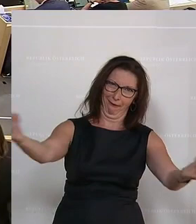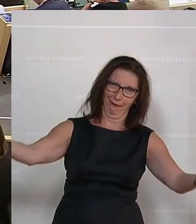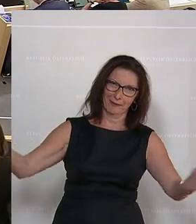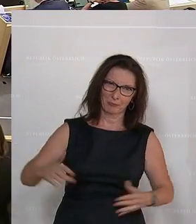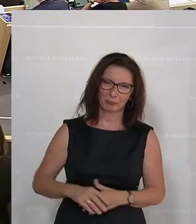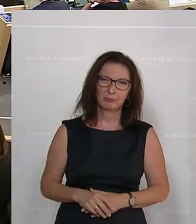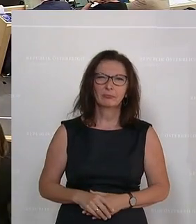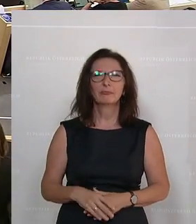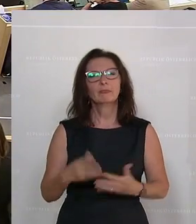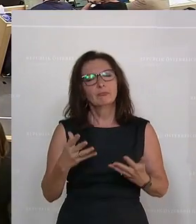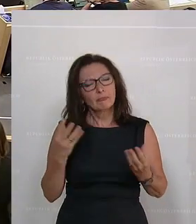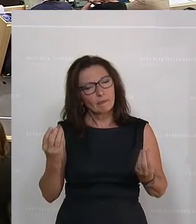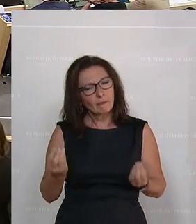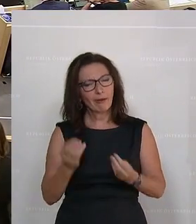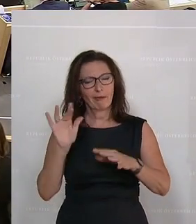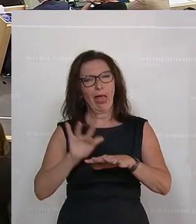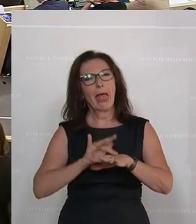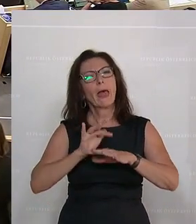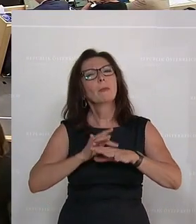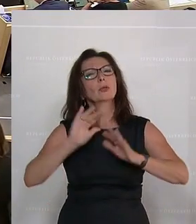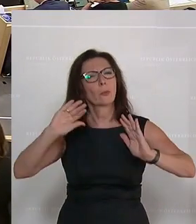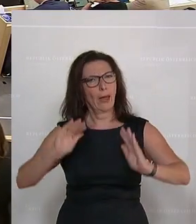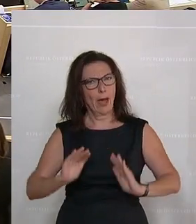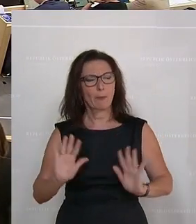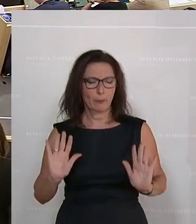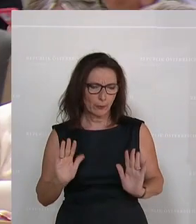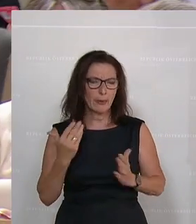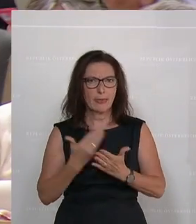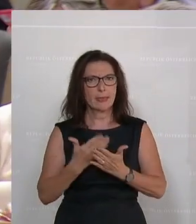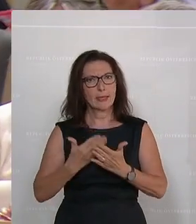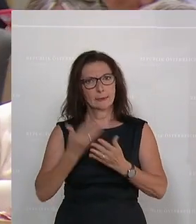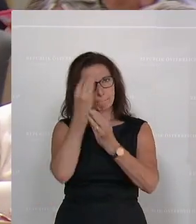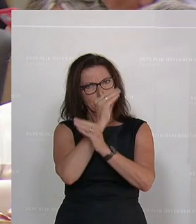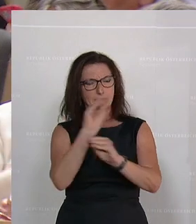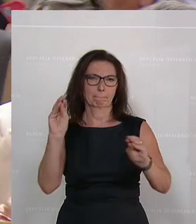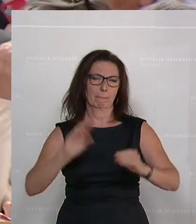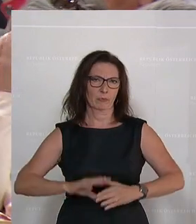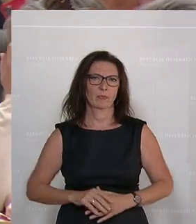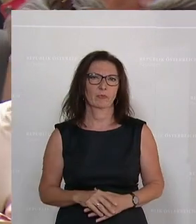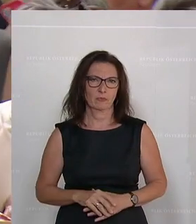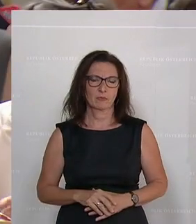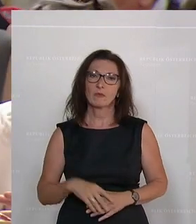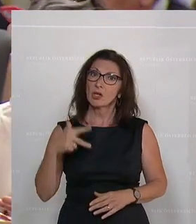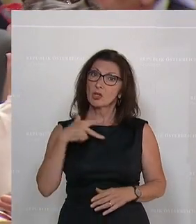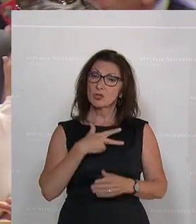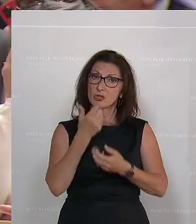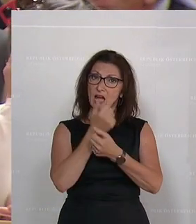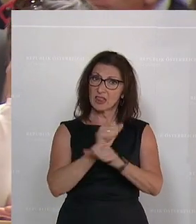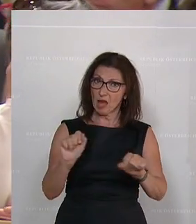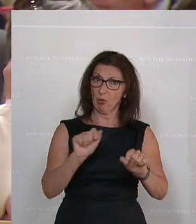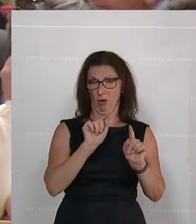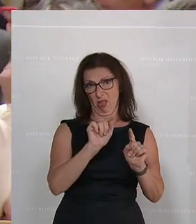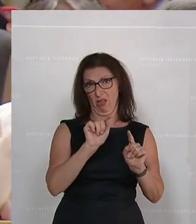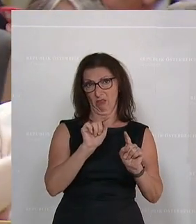um da etwas emotionen herauszunehmen möchte ich noch anmerken dass die sozialdemokratie es war die vor